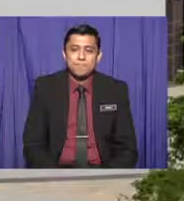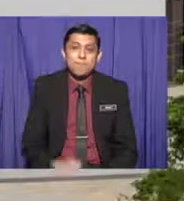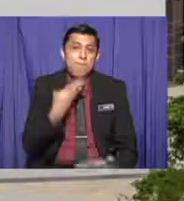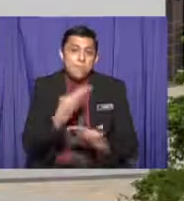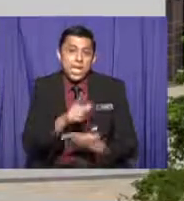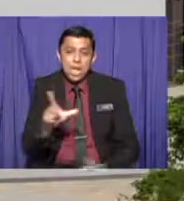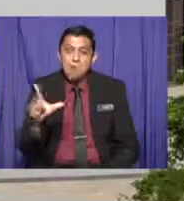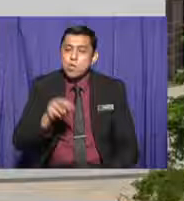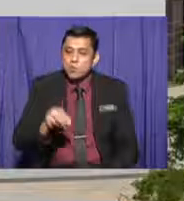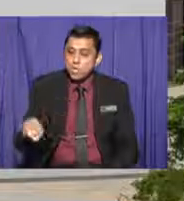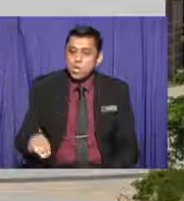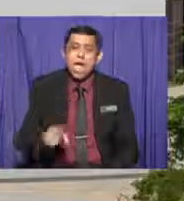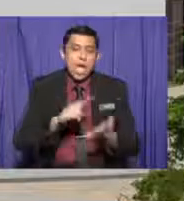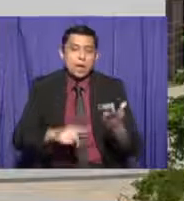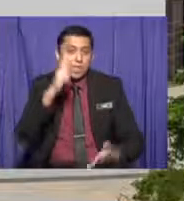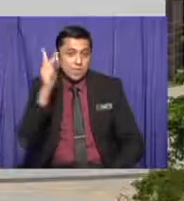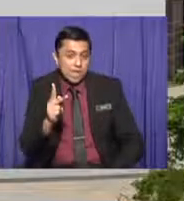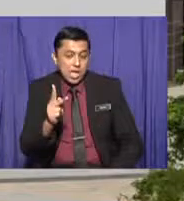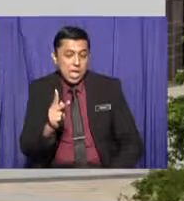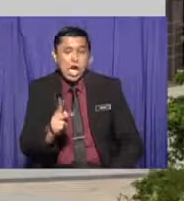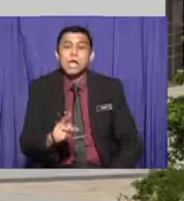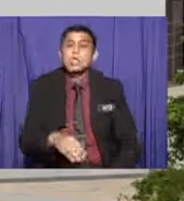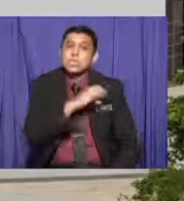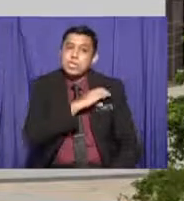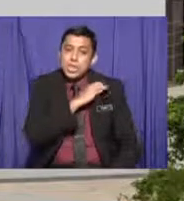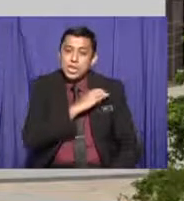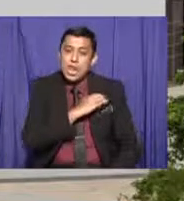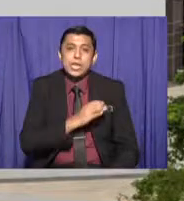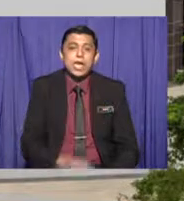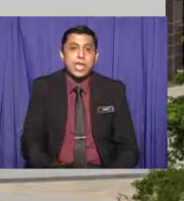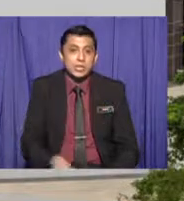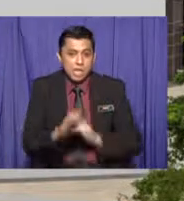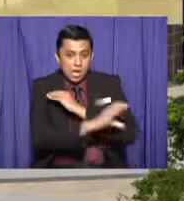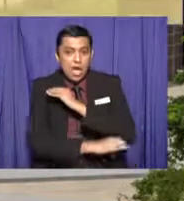Baiklah murid-murid, apakah ciri-ciri negara berdaulat?